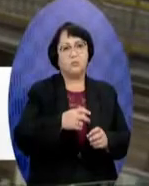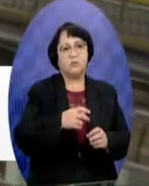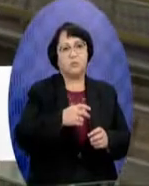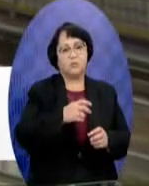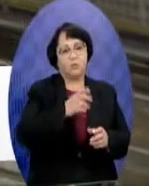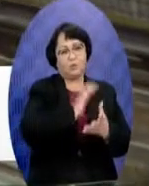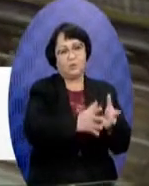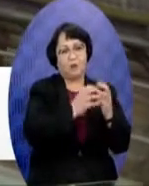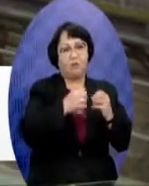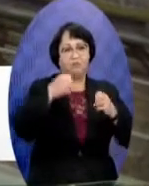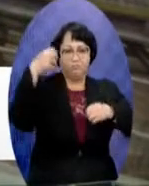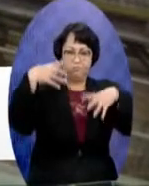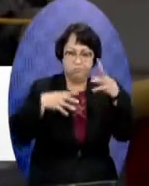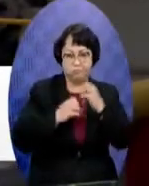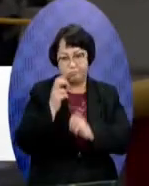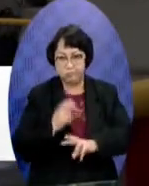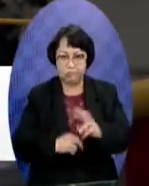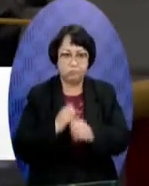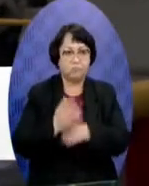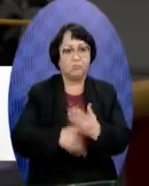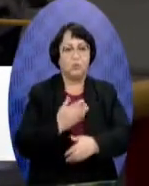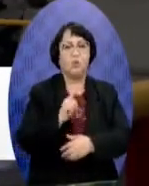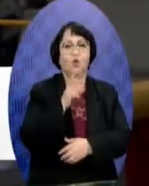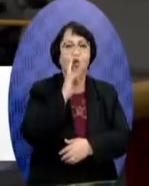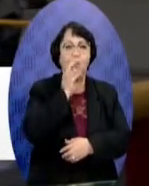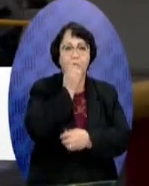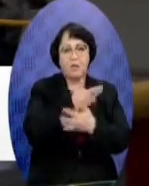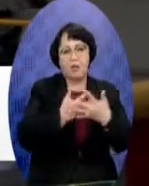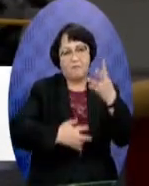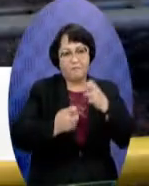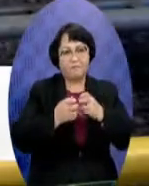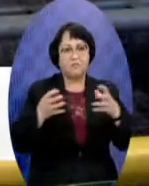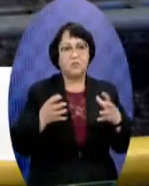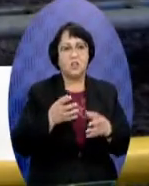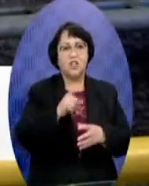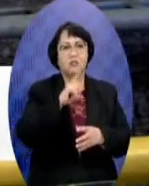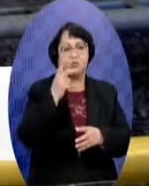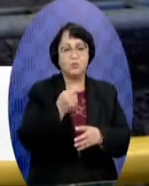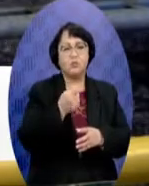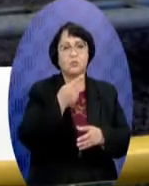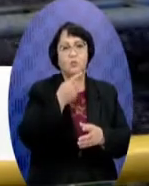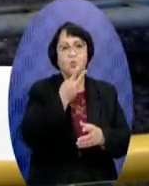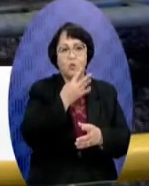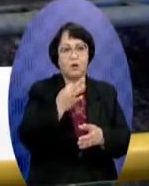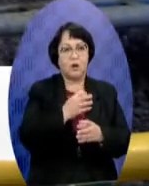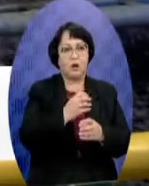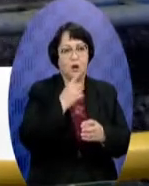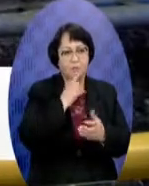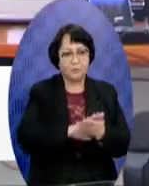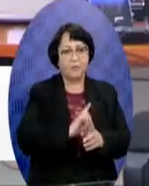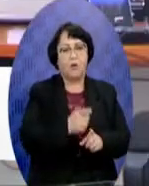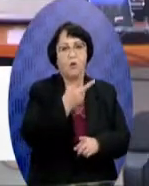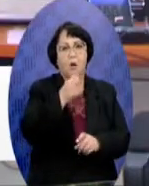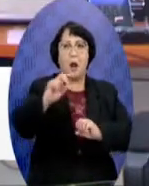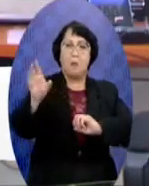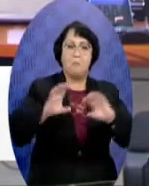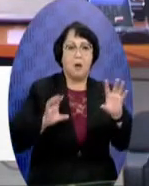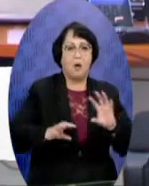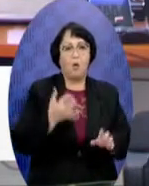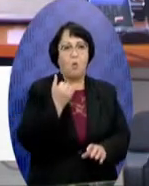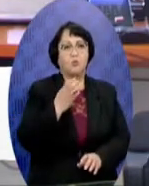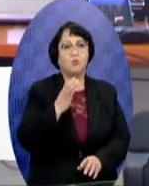үйлдвэр, хүнсний томоохон үйлдвэрүүд зэрэг эрчим хүчний хэмнэлтийн тухай хуулиар үүрэг хүлээсэн 200 гаруй аж ахуйн нэгж хэрэглэдэг байна. Үүний нэг нь ус